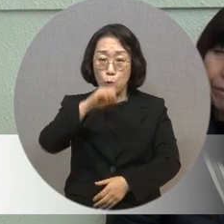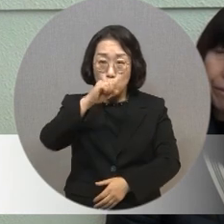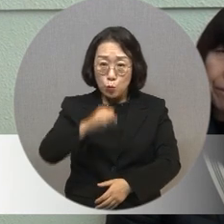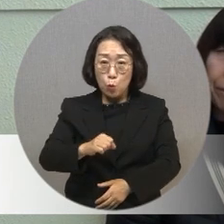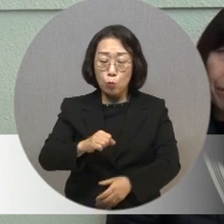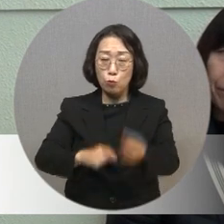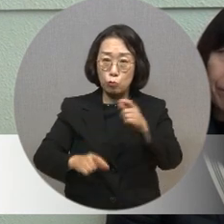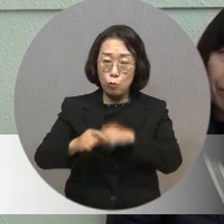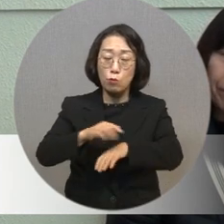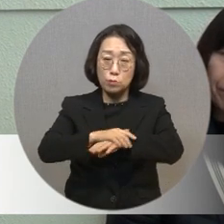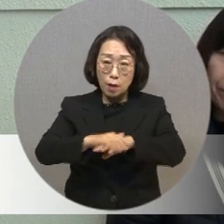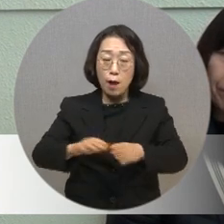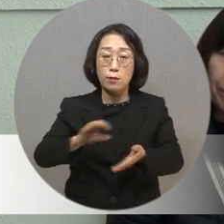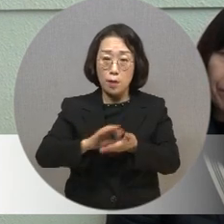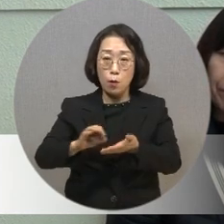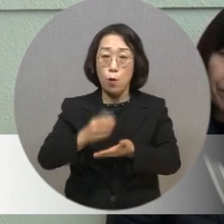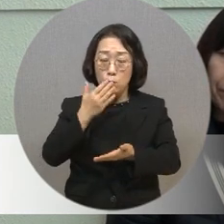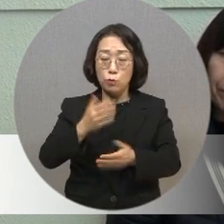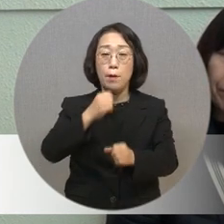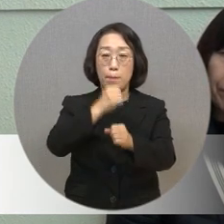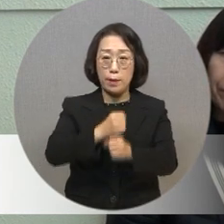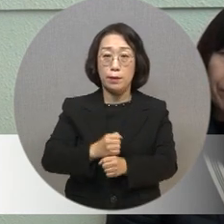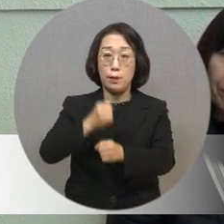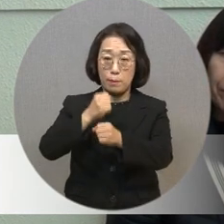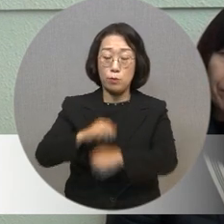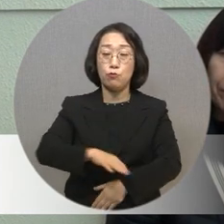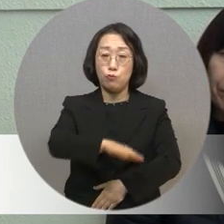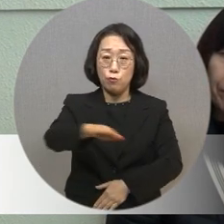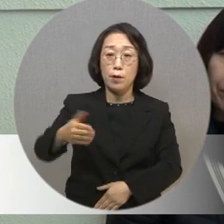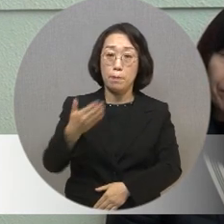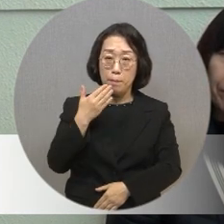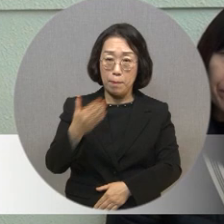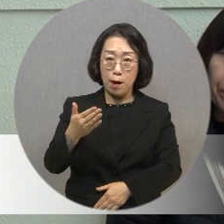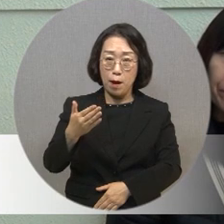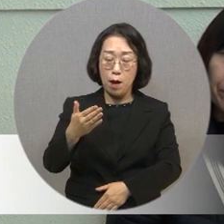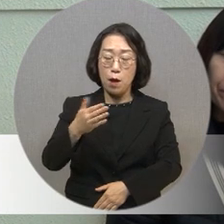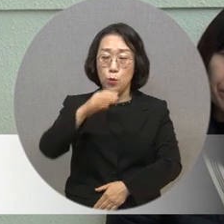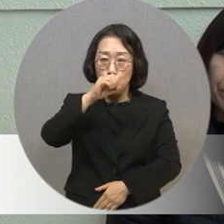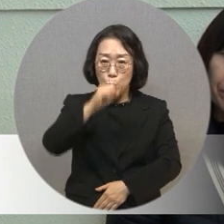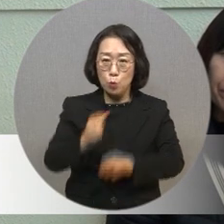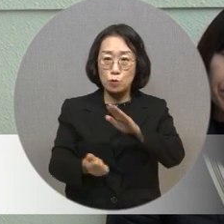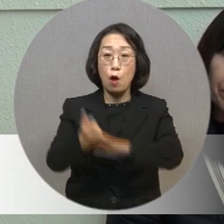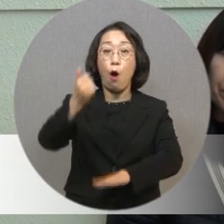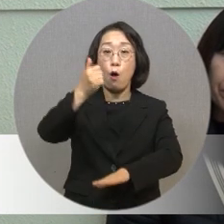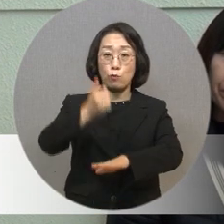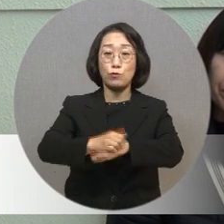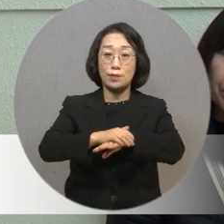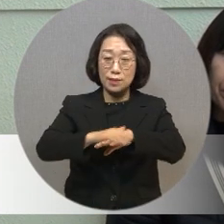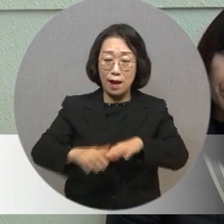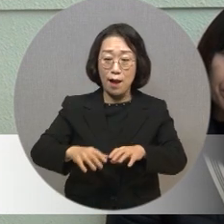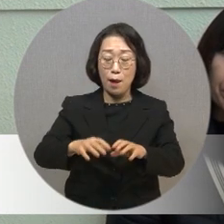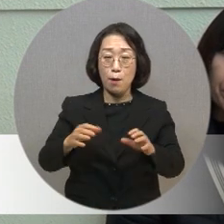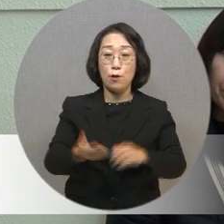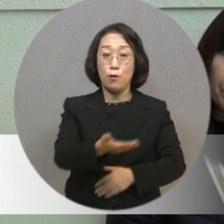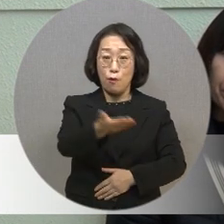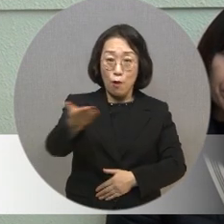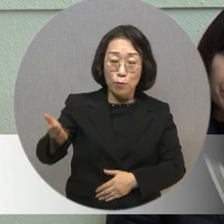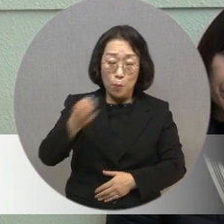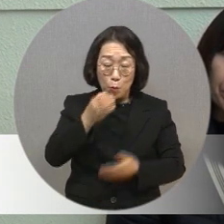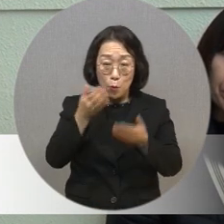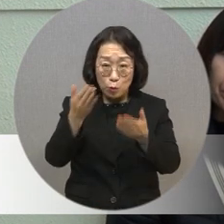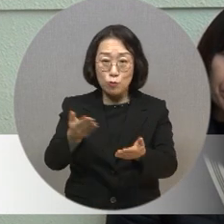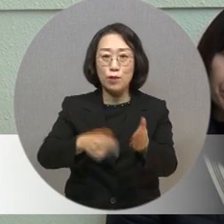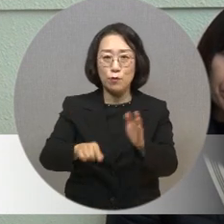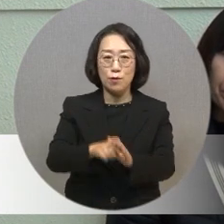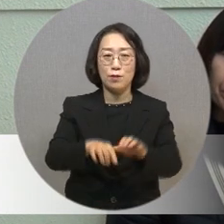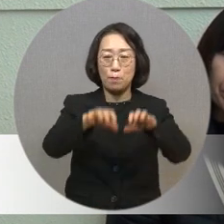다른 창조물을 만들면서 우리들이 할 수 있는 최대한의 성과를 모아서 이번에 여러분들과 같이 공유할